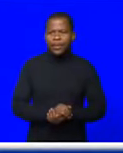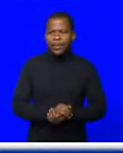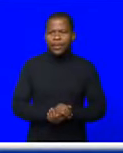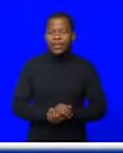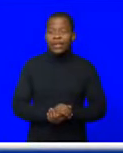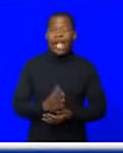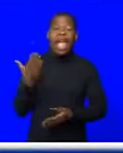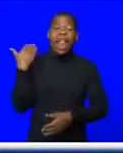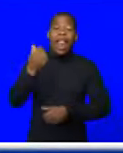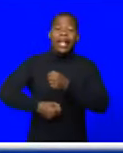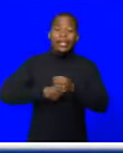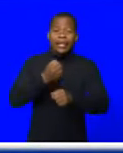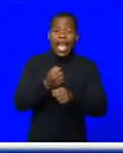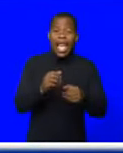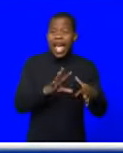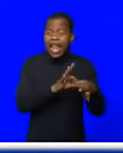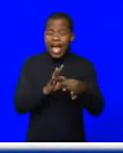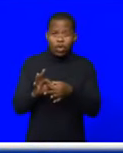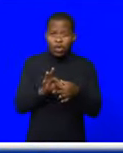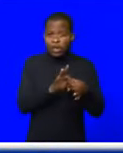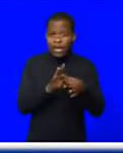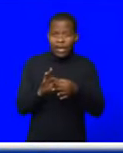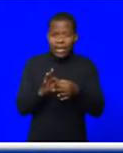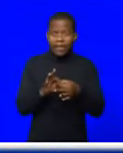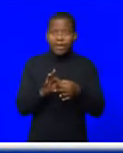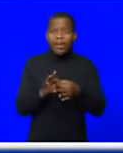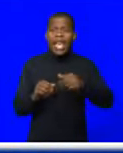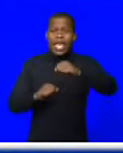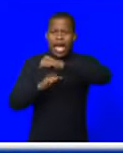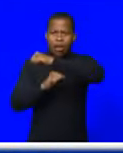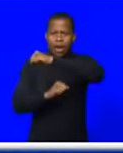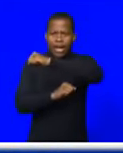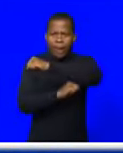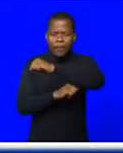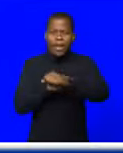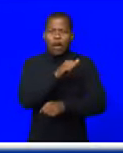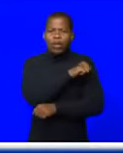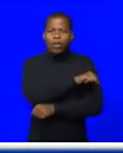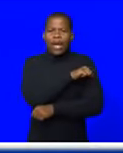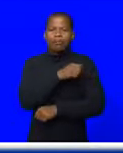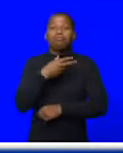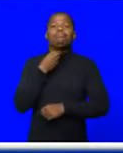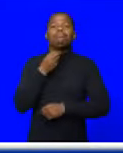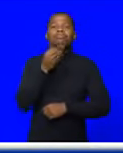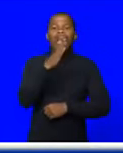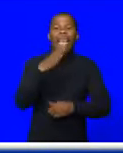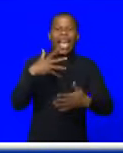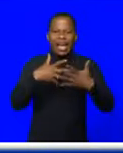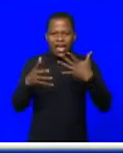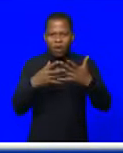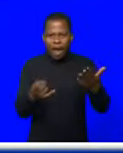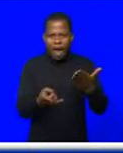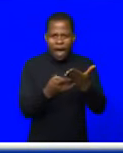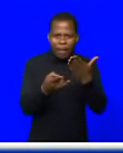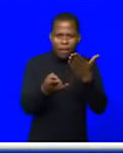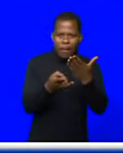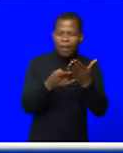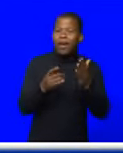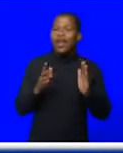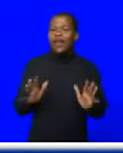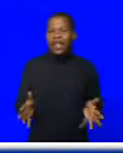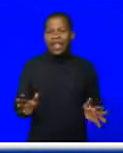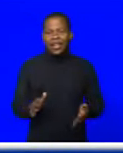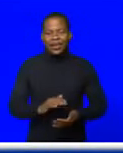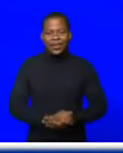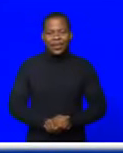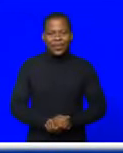nhlangano eminyakeni lophelile iyanikelela sibhedlela sakadokolwako ngempahla yokusita tigulane kule sibhedlela. Etindzabeni